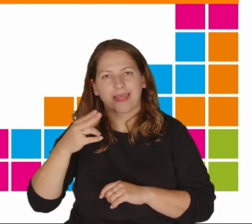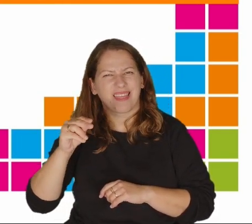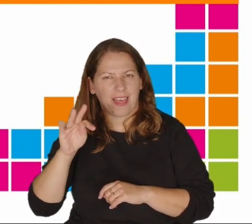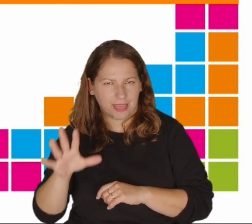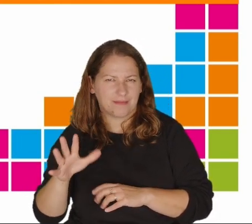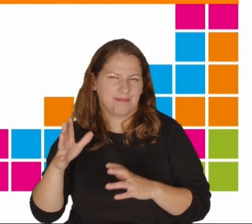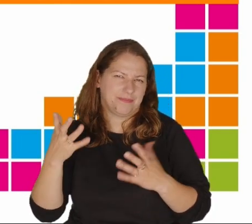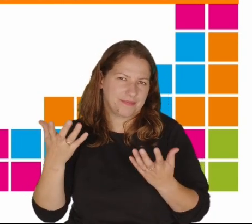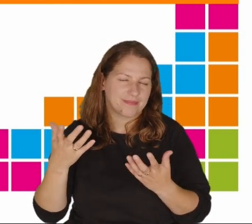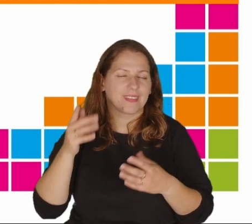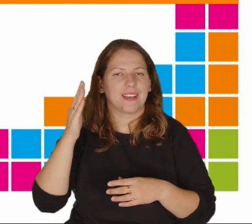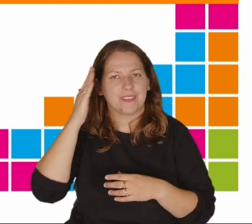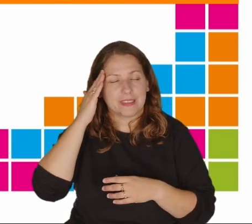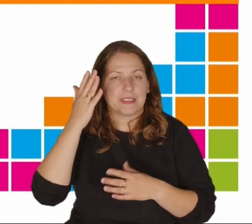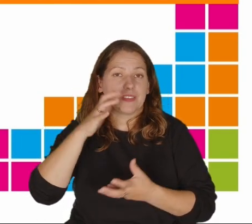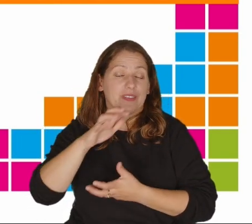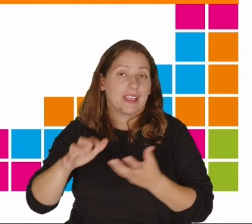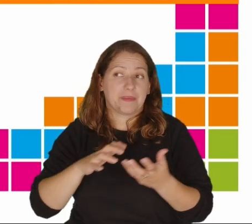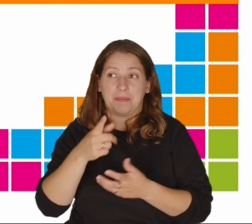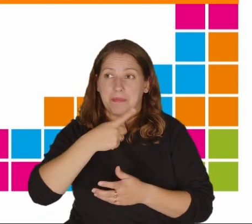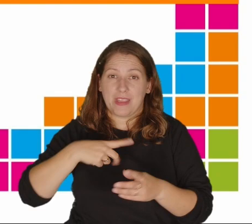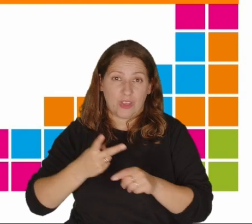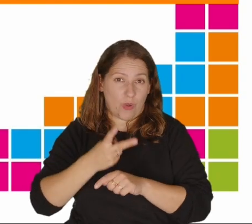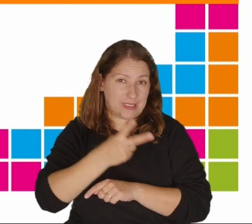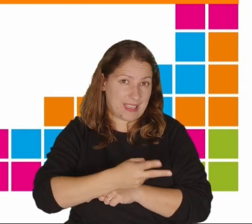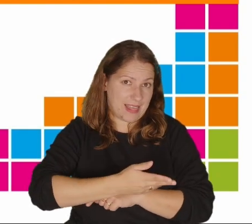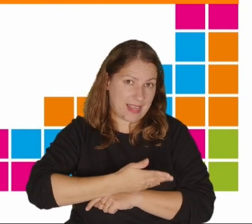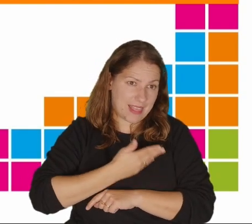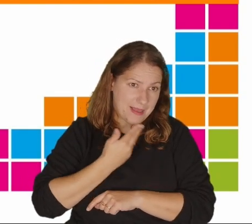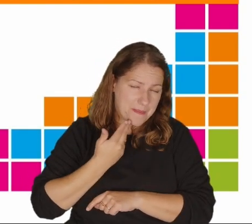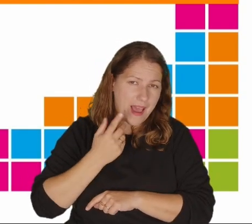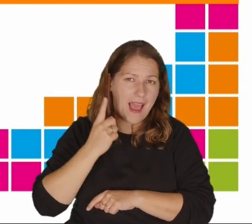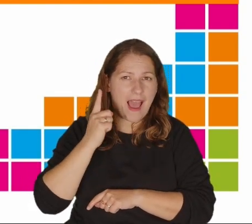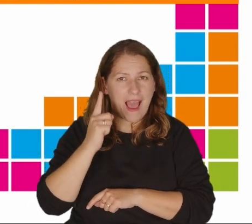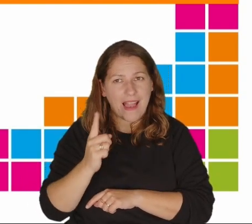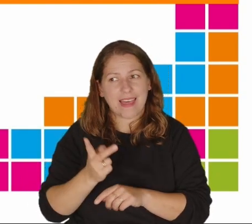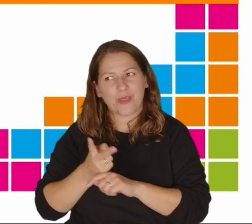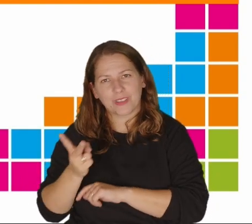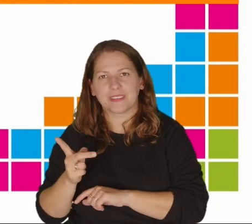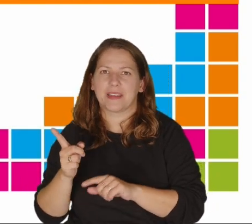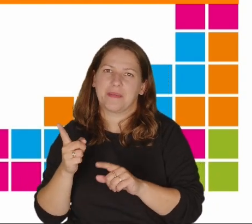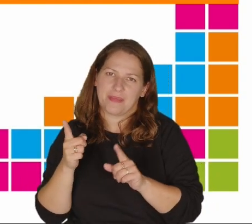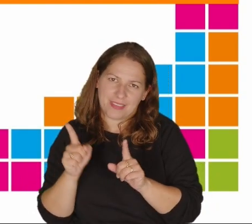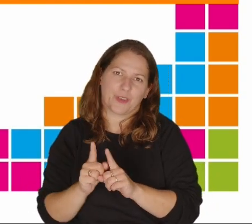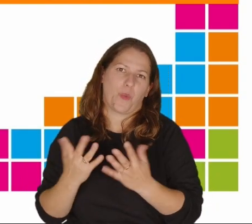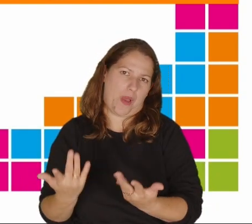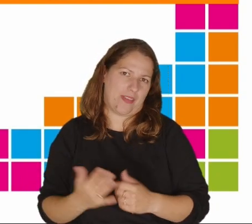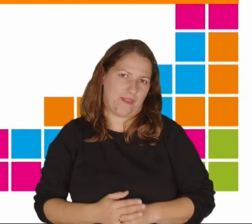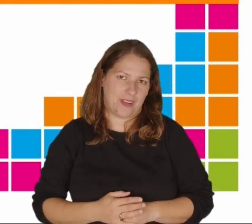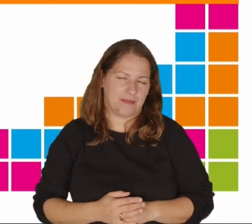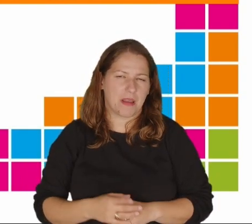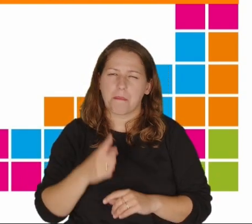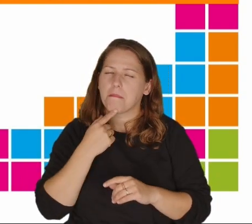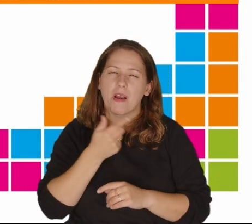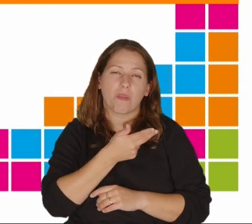Świat, do którego nie mamy dostępu, a z drugiej strony ten dostęp jest łatwy. Niewiele z publikacji na